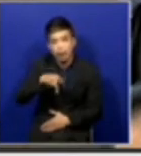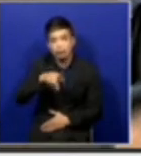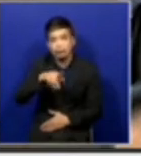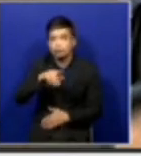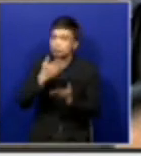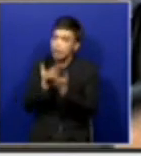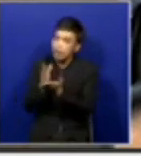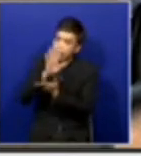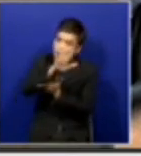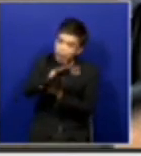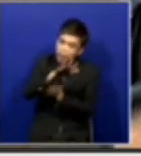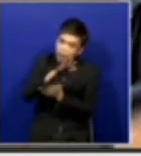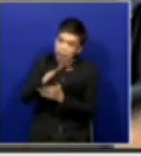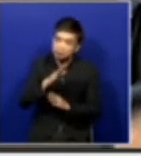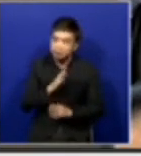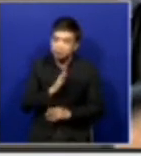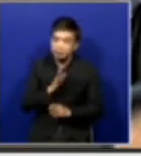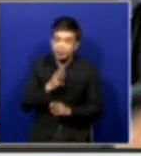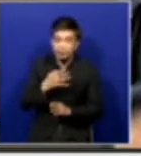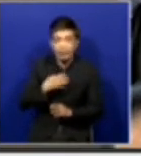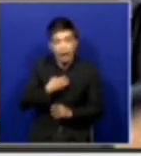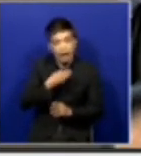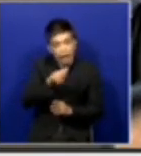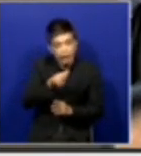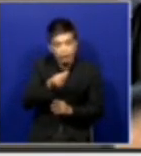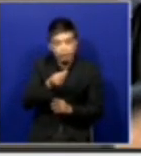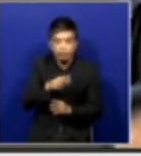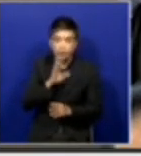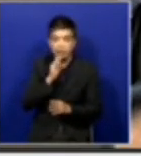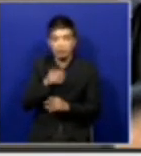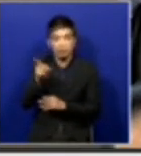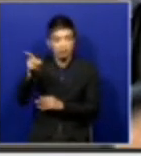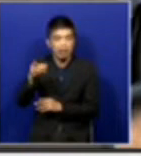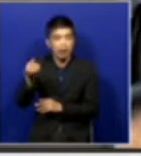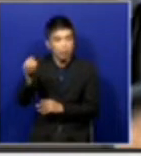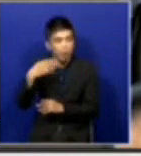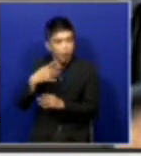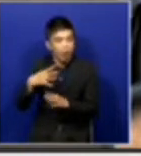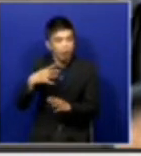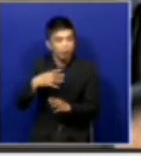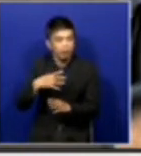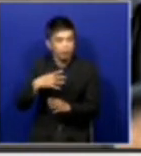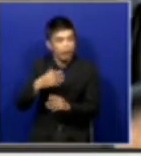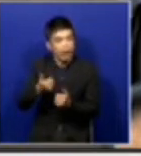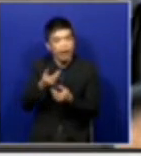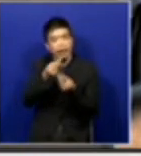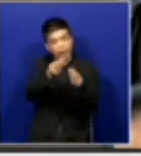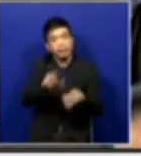ไปเท่าไหร่หรอกแต่ท่านก็ถือเสียงข้างมากท่านก็เอาไป 90,000 ซึ่งเป็นประวัติ